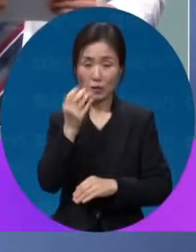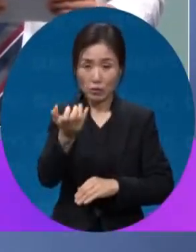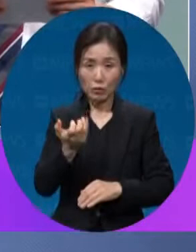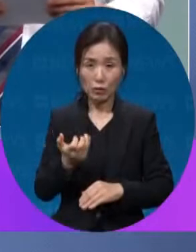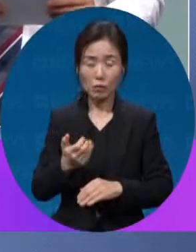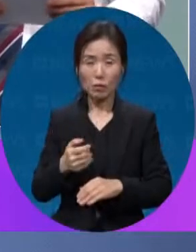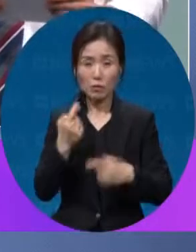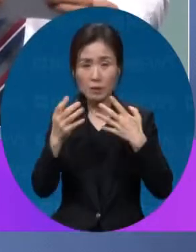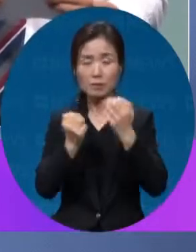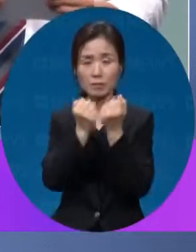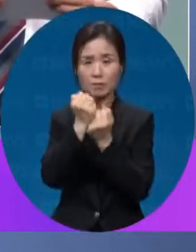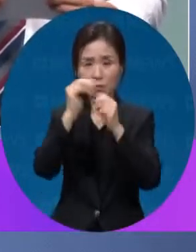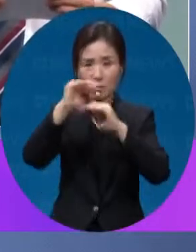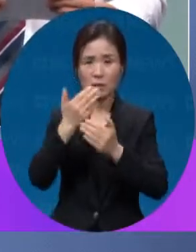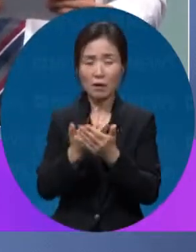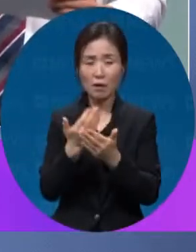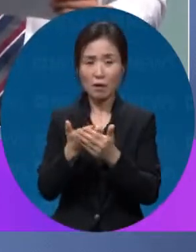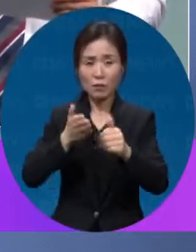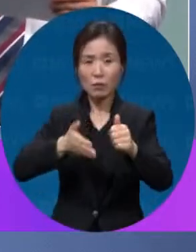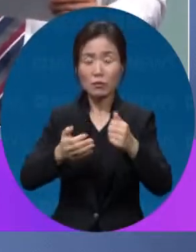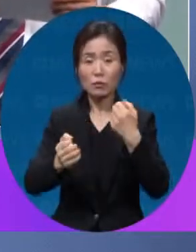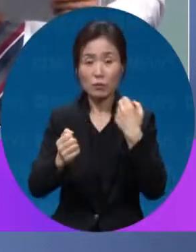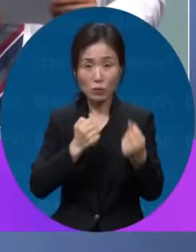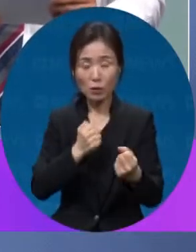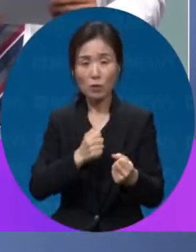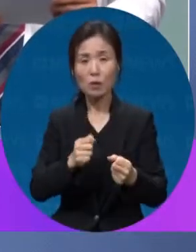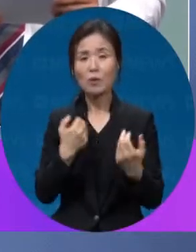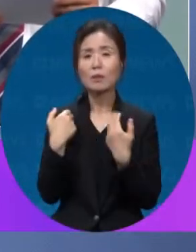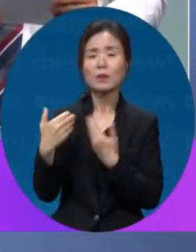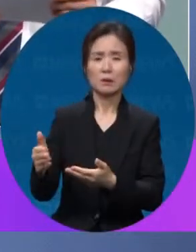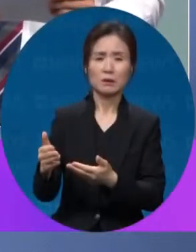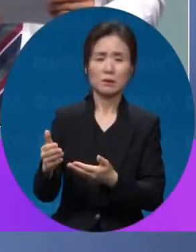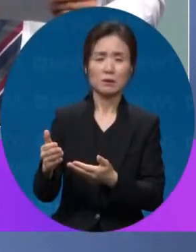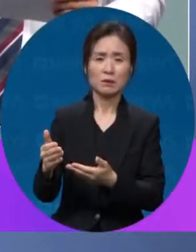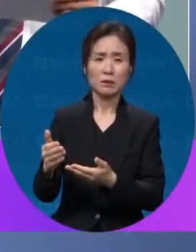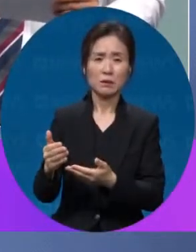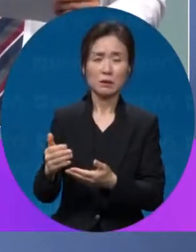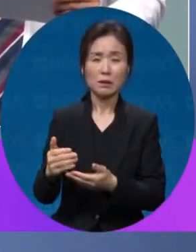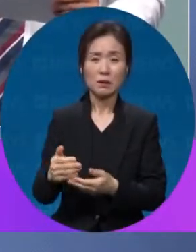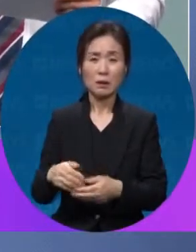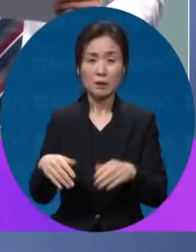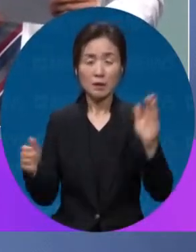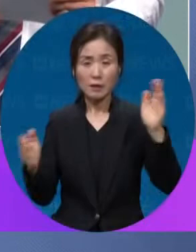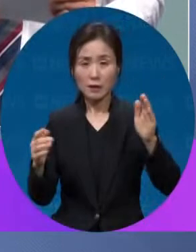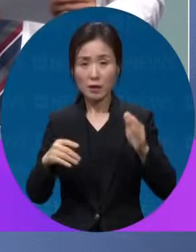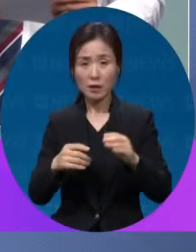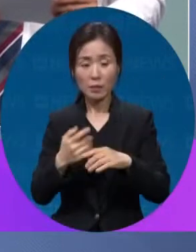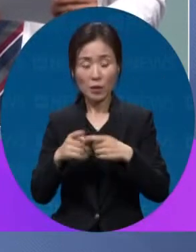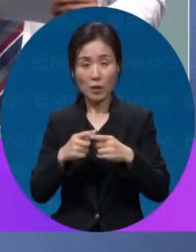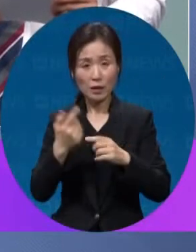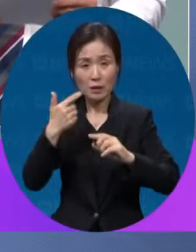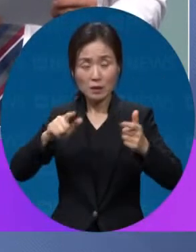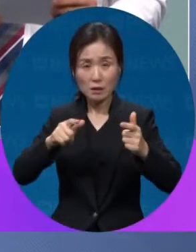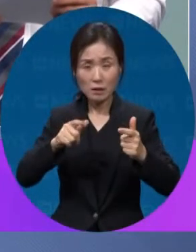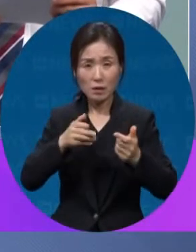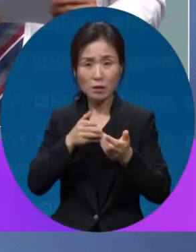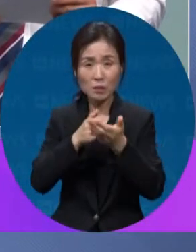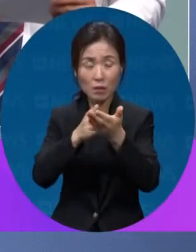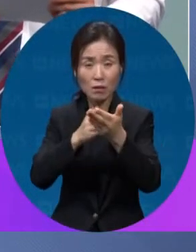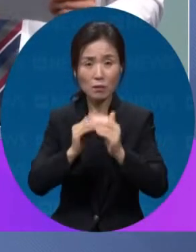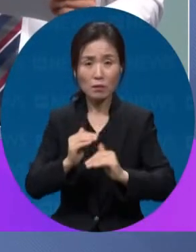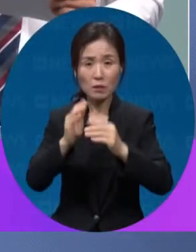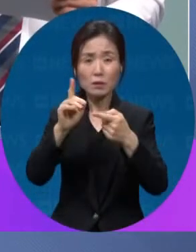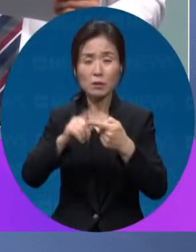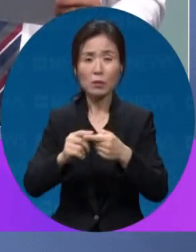달란 요구에도 교사들 표현에 따르면 방치돼 있었구요 학생들이 평가 의 이를 신청할 수 있는데 이 절차에 대해서도